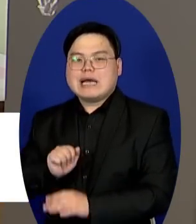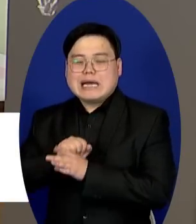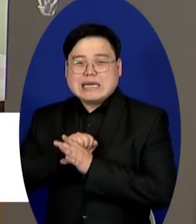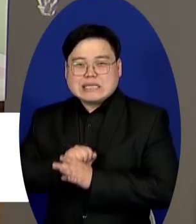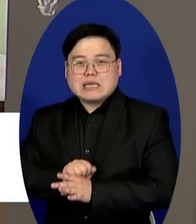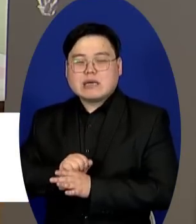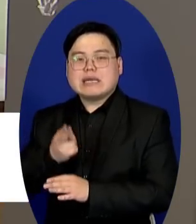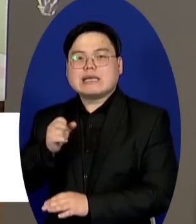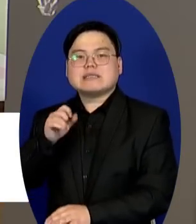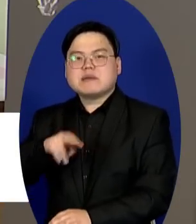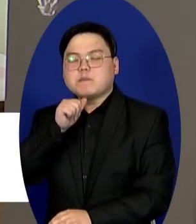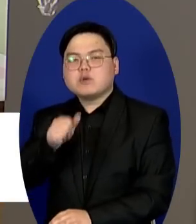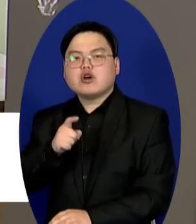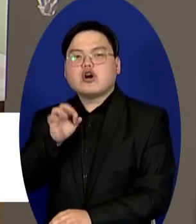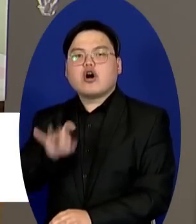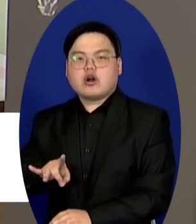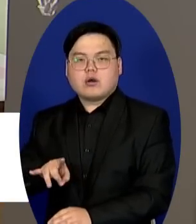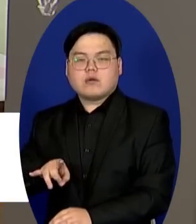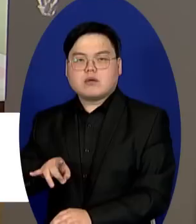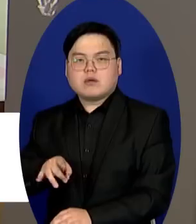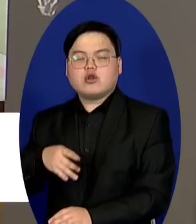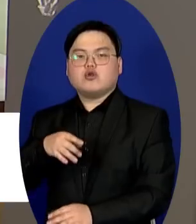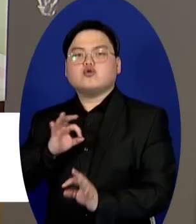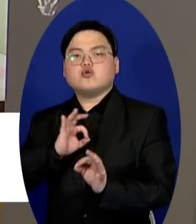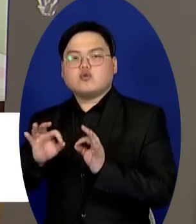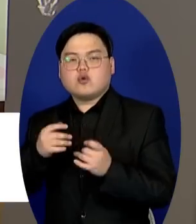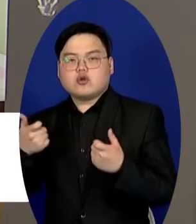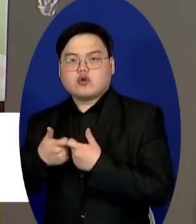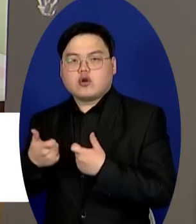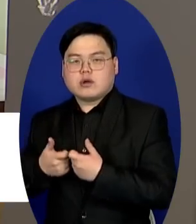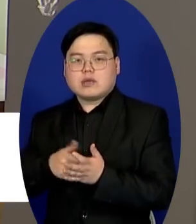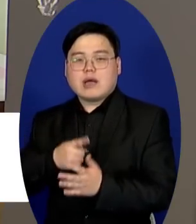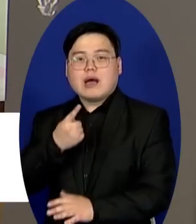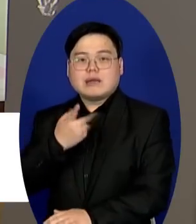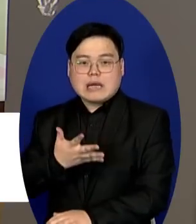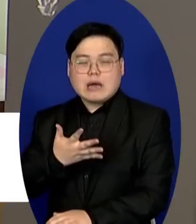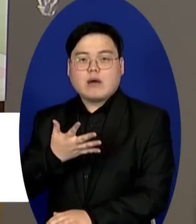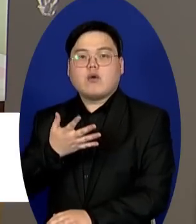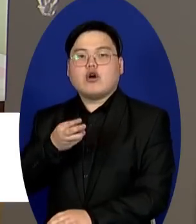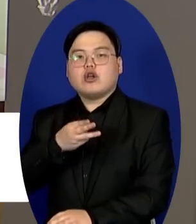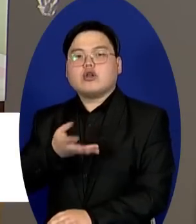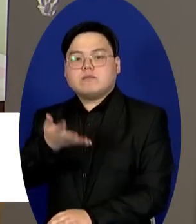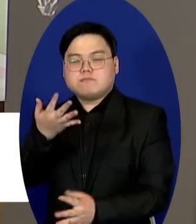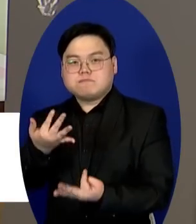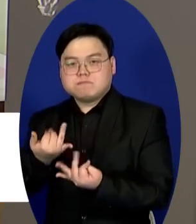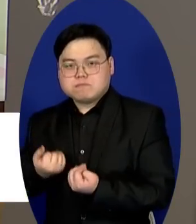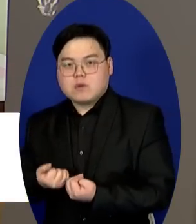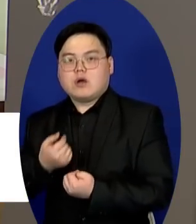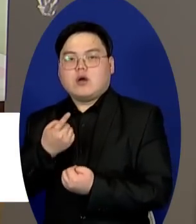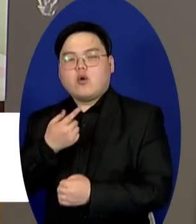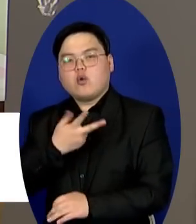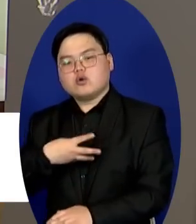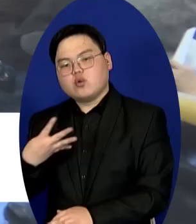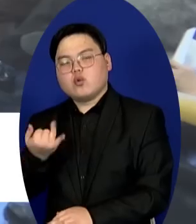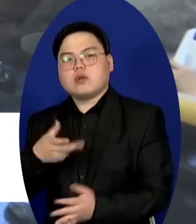нь дасгал биш хор болдог байгаа. Тийм учраас 15 тоолуулаад нэг удаа ихтэй 3-аас 4 удаа давтаж хийх